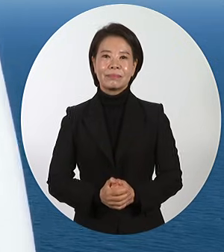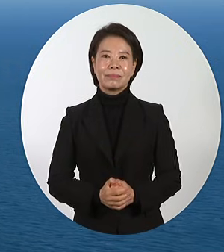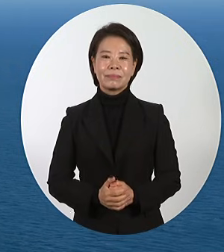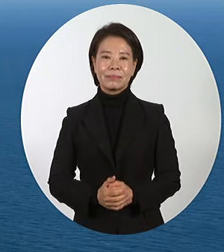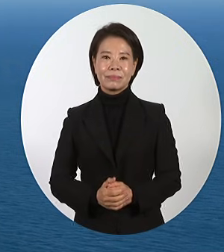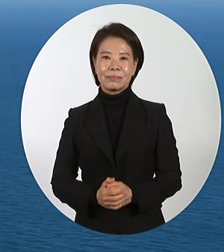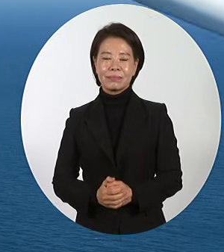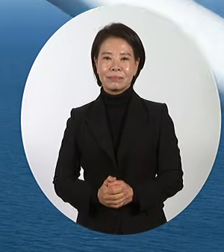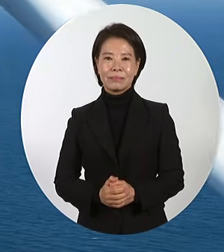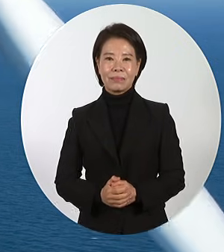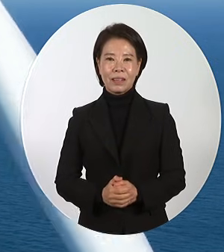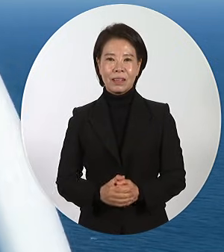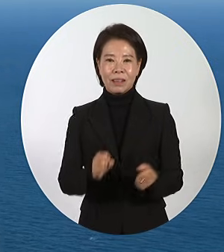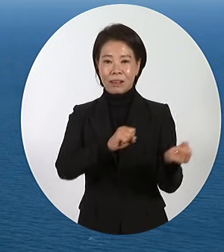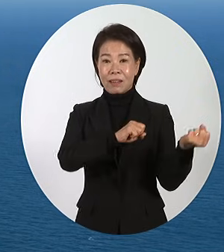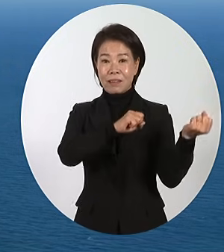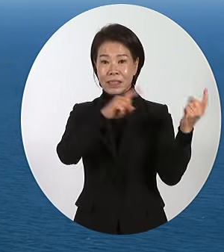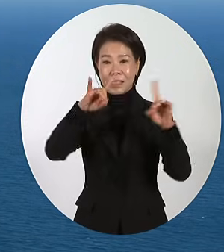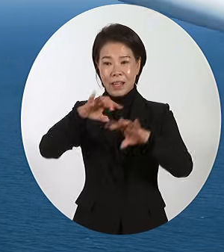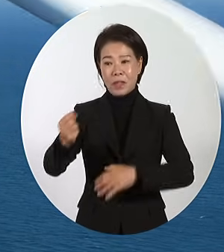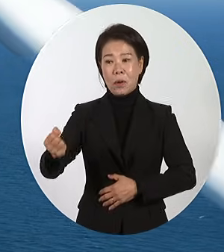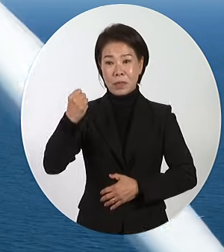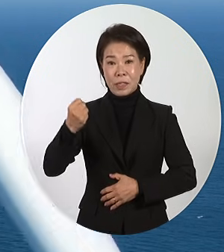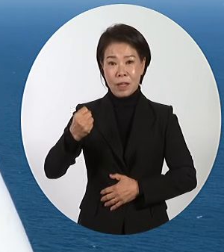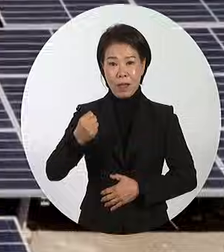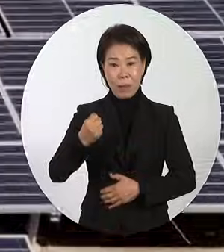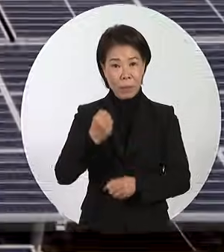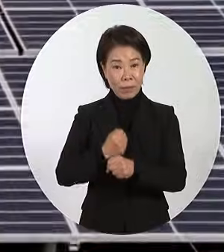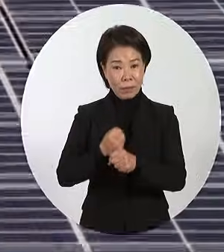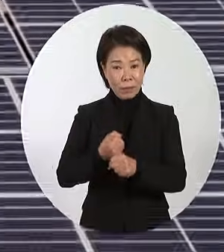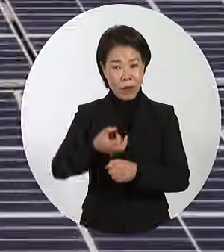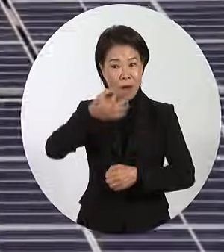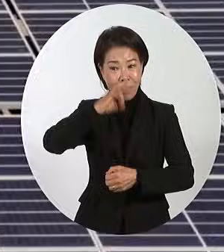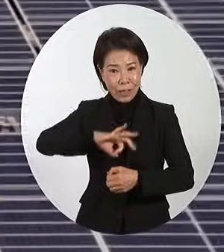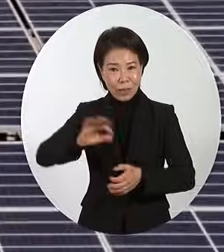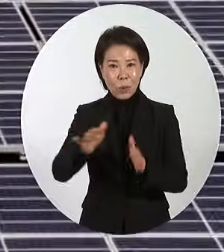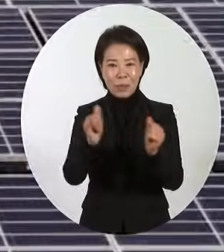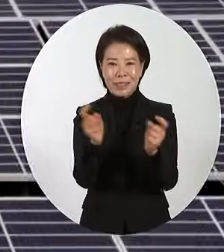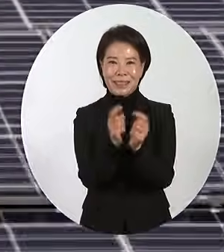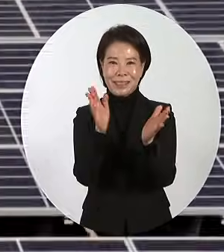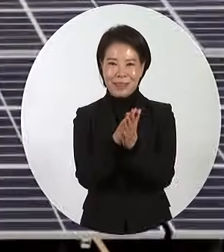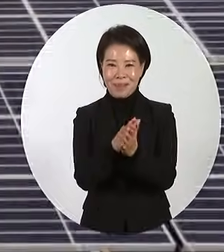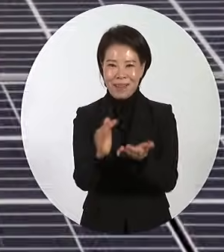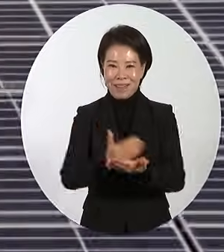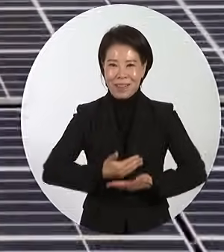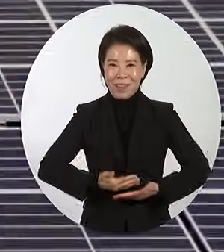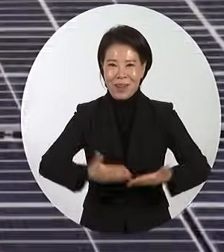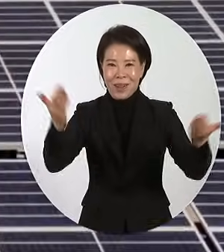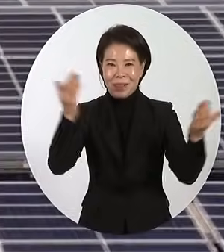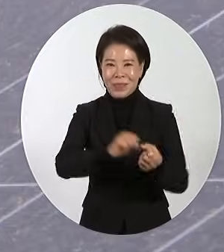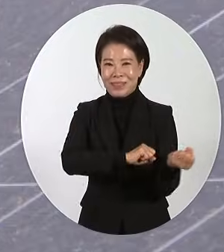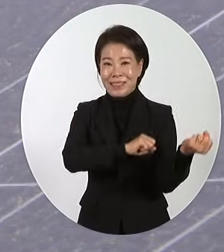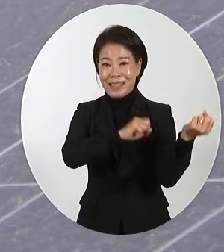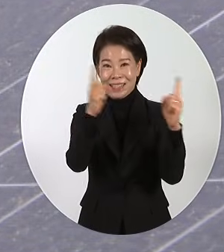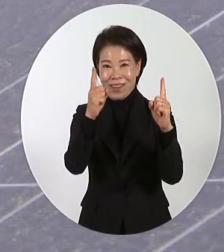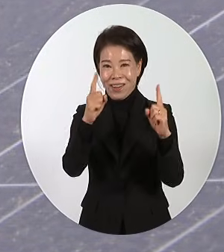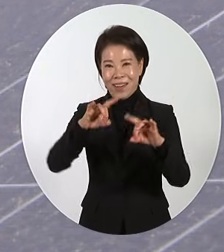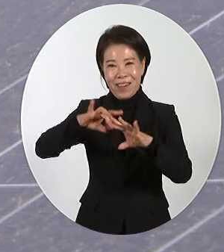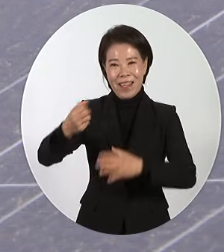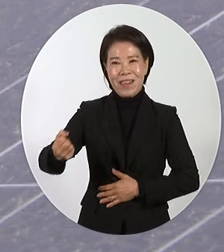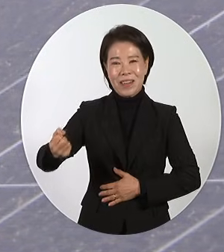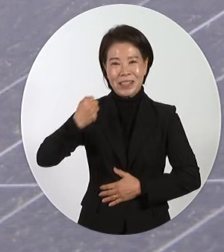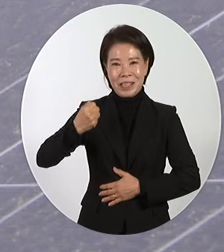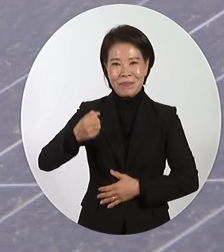소식입니다. 재생에너지로 발생하는 이익을 도민이 직접 받을 수 있는 재생에너지 연금